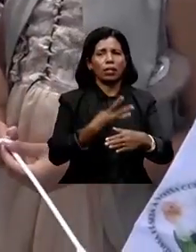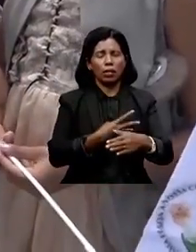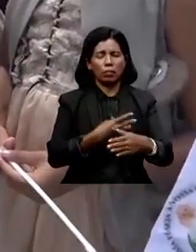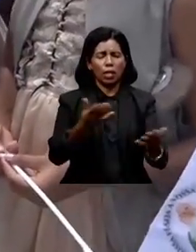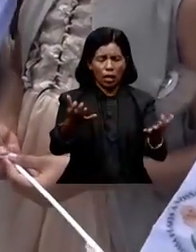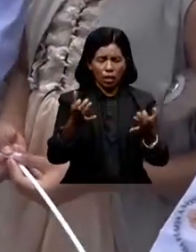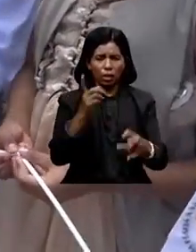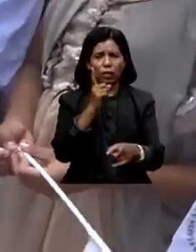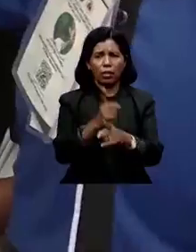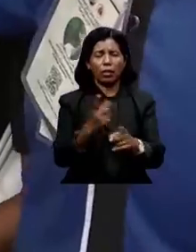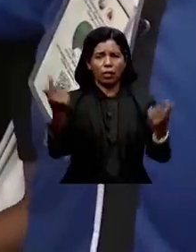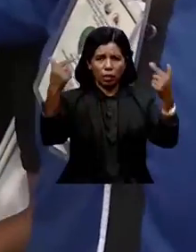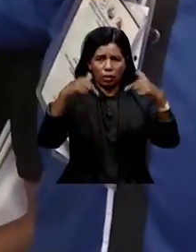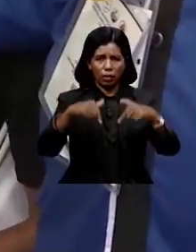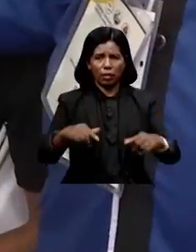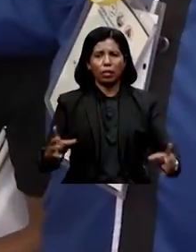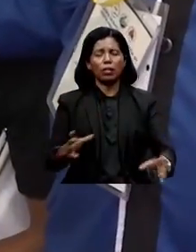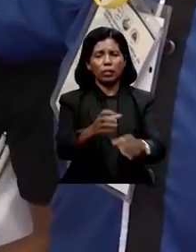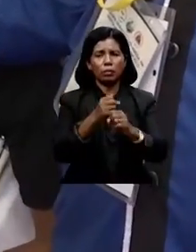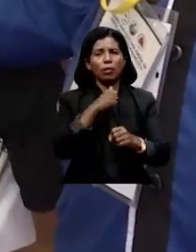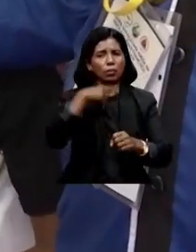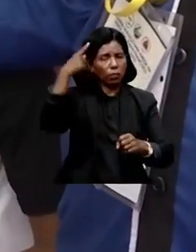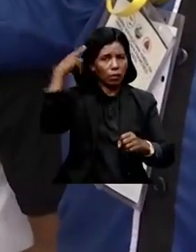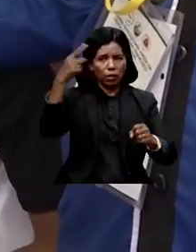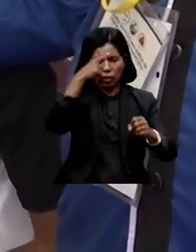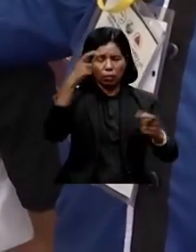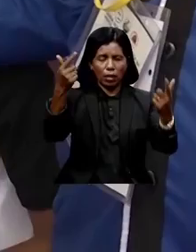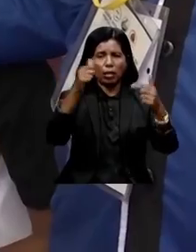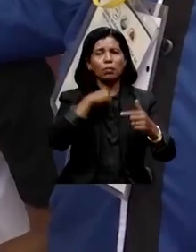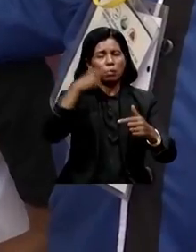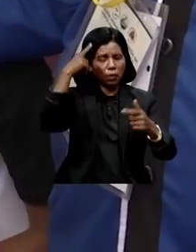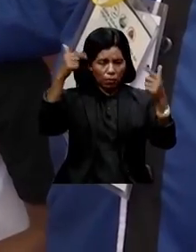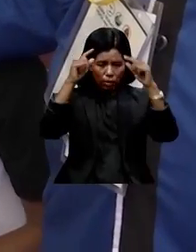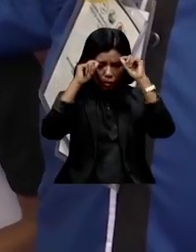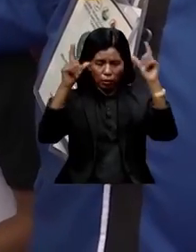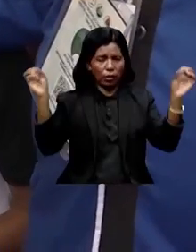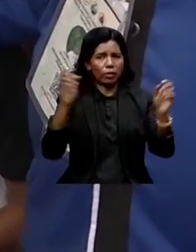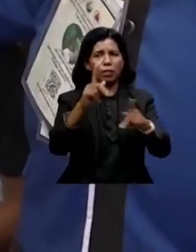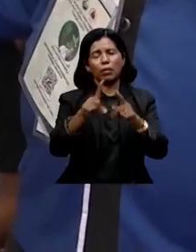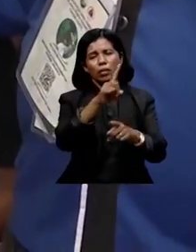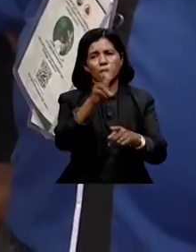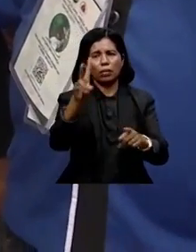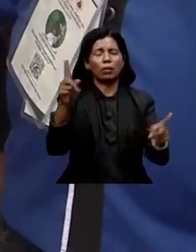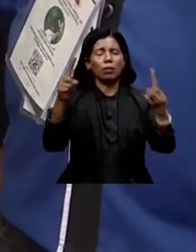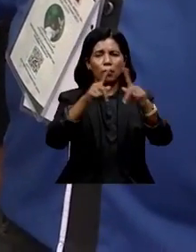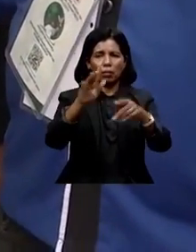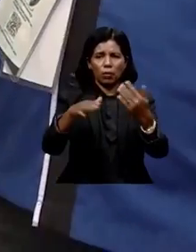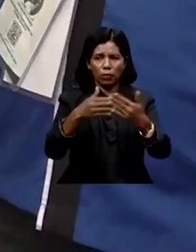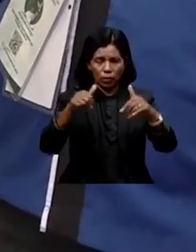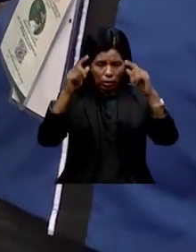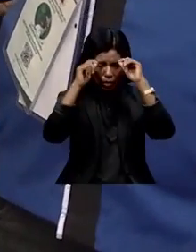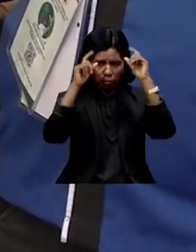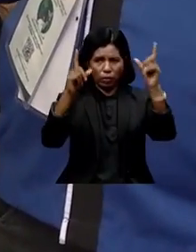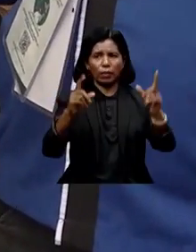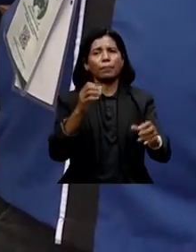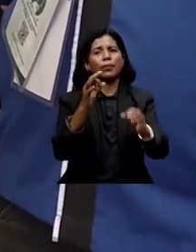fontari tebe tebe hakara katumai simu ite ne amo papa mai iha timor laos ba ema ida ruadit mai be ba ema hotu hotu iha timor lalan